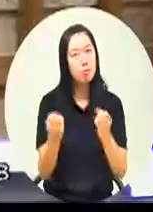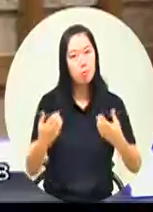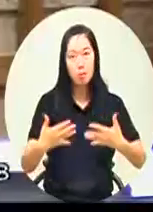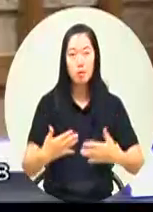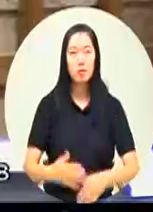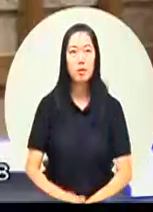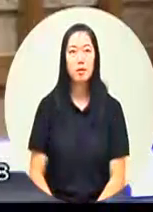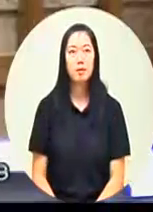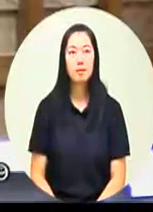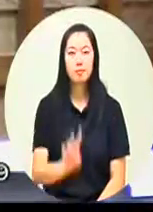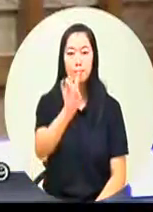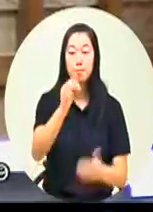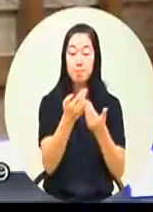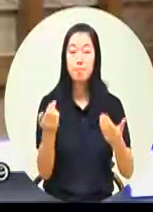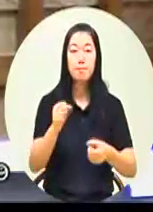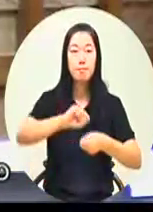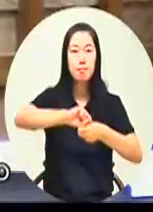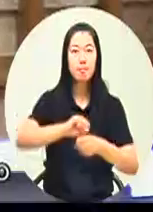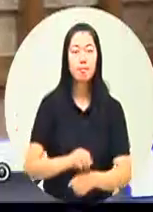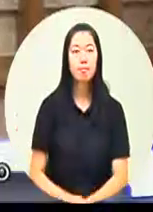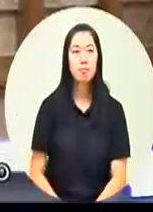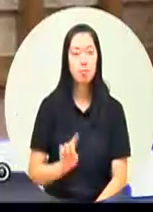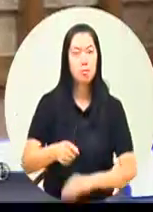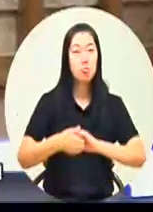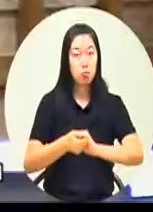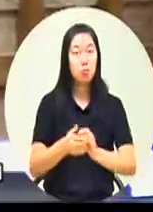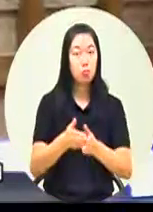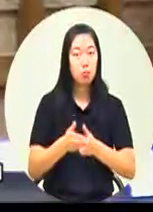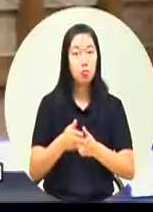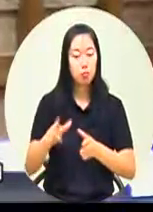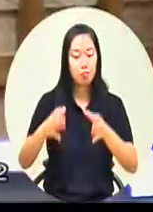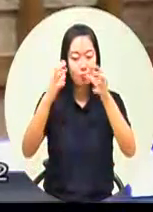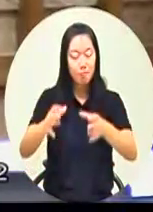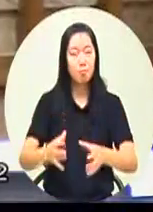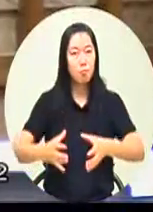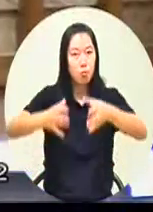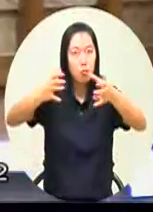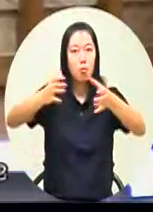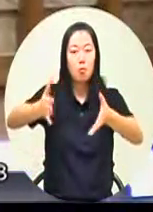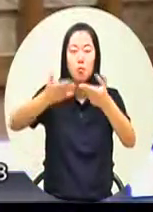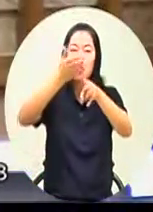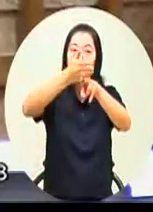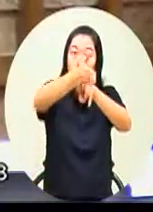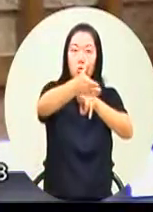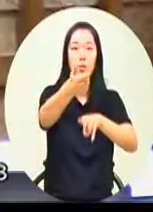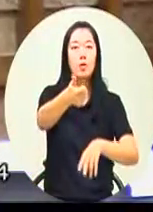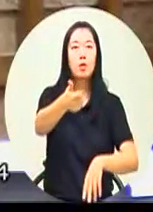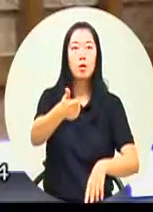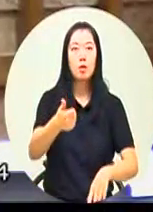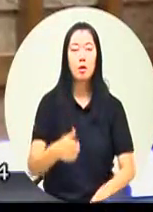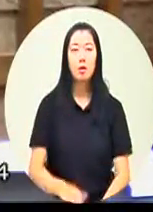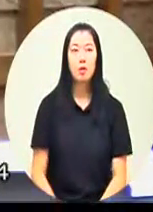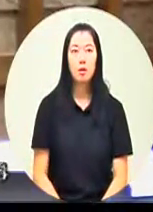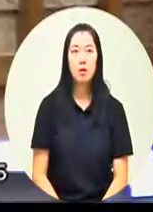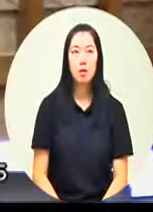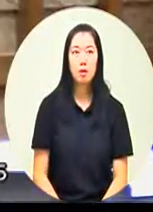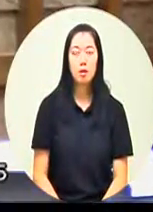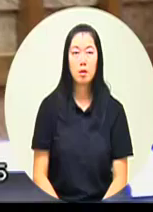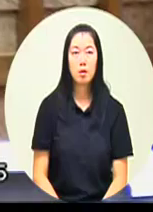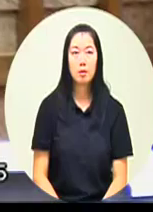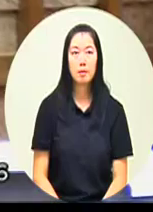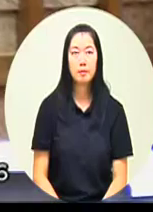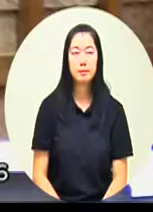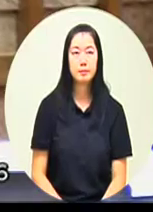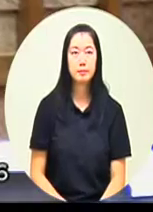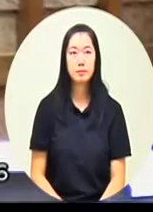好，再给你一言两分钟。 这是一定要用高架的、啊，也不可能用平面吧？因为我们之前